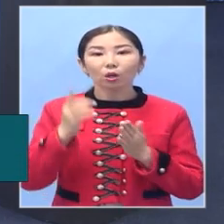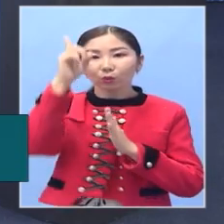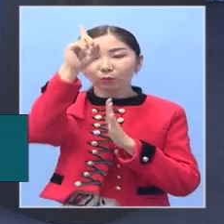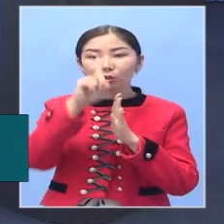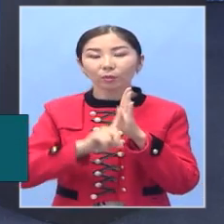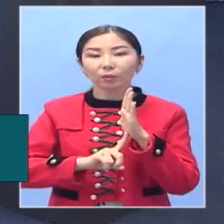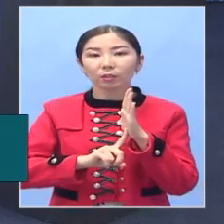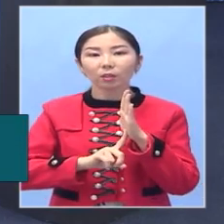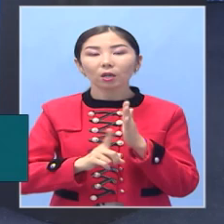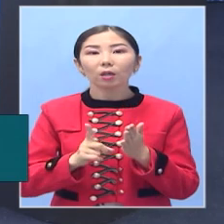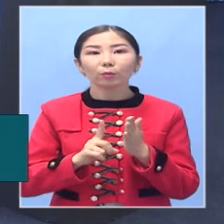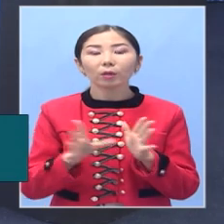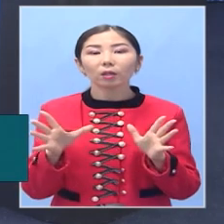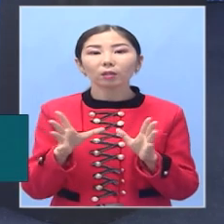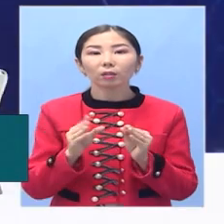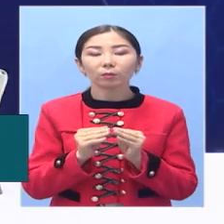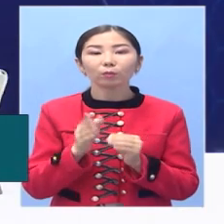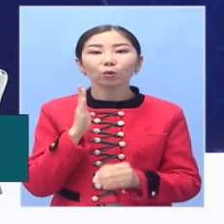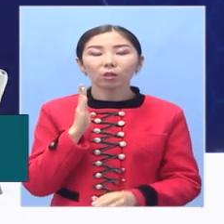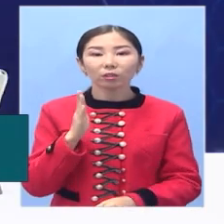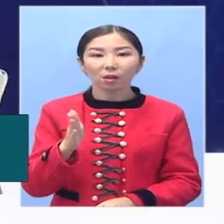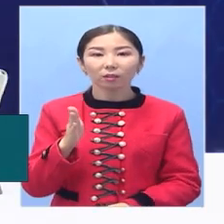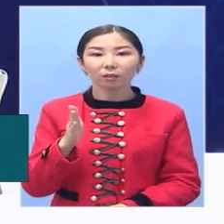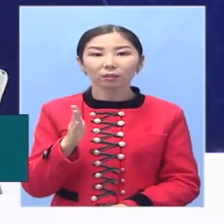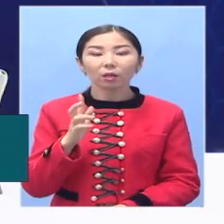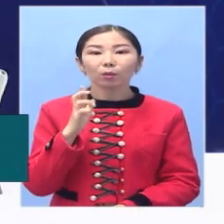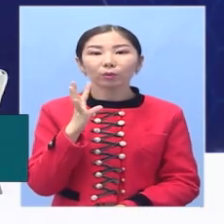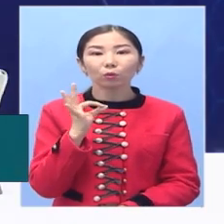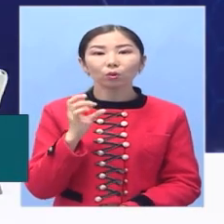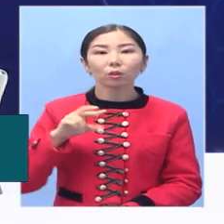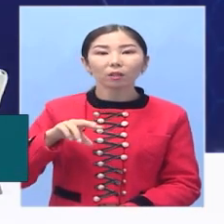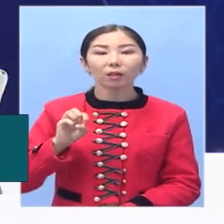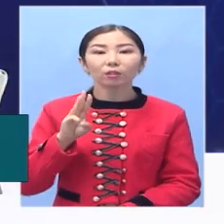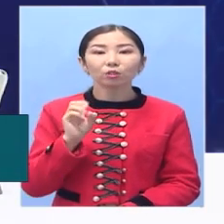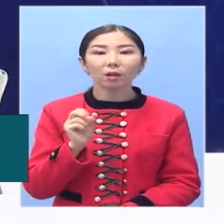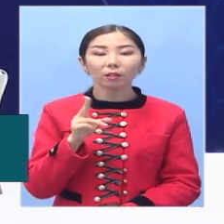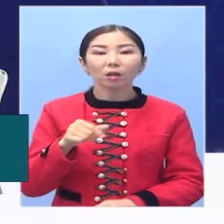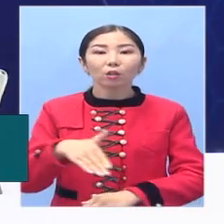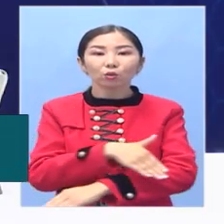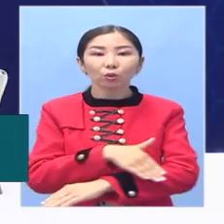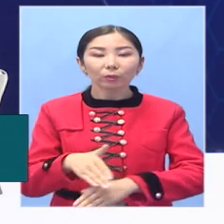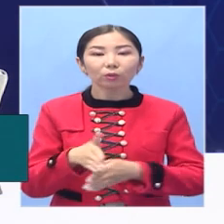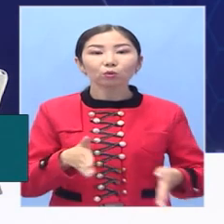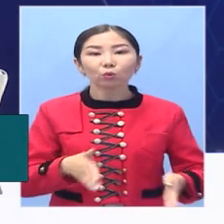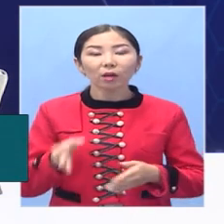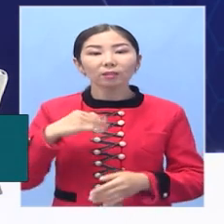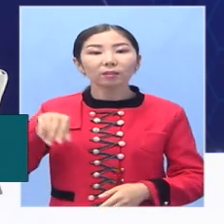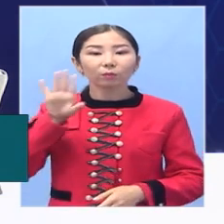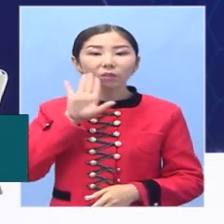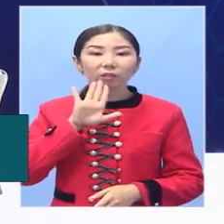Енді Бөкенбек көшесінде болашақ ауданында жол бойындағы су ағызатын